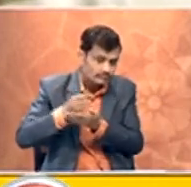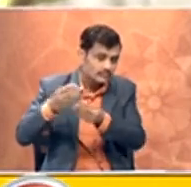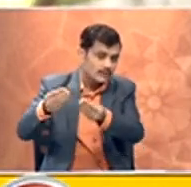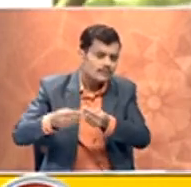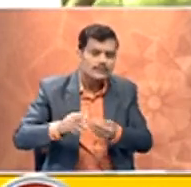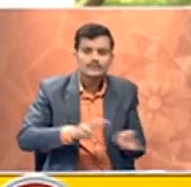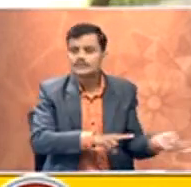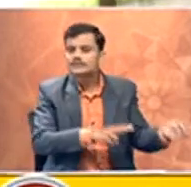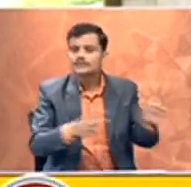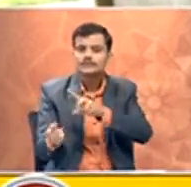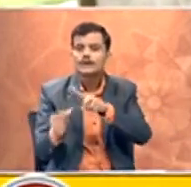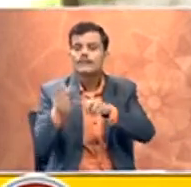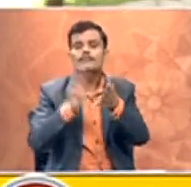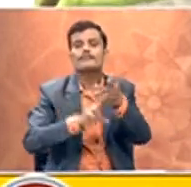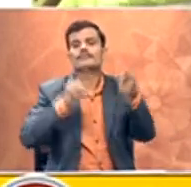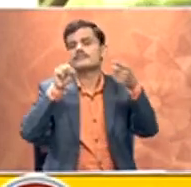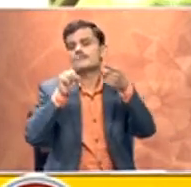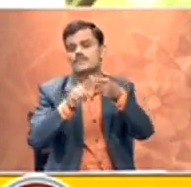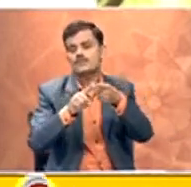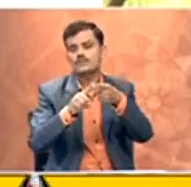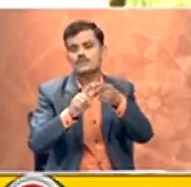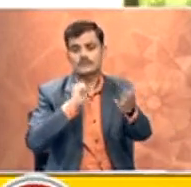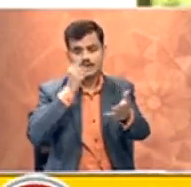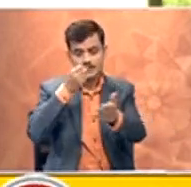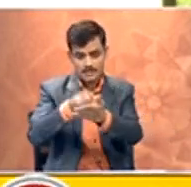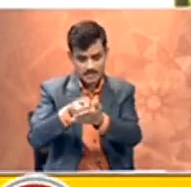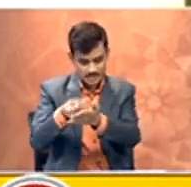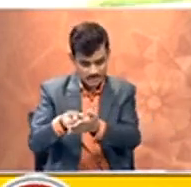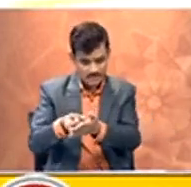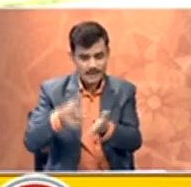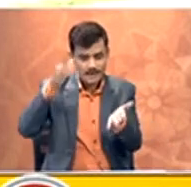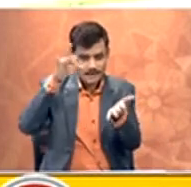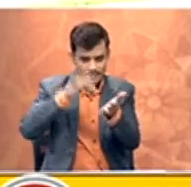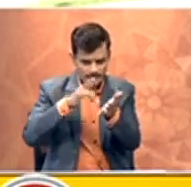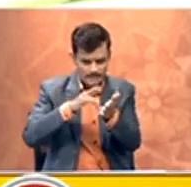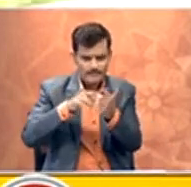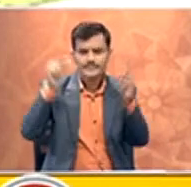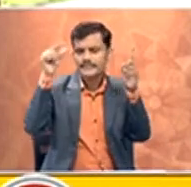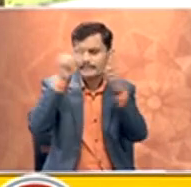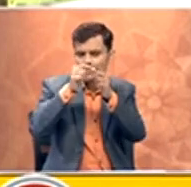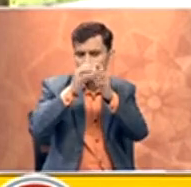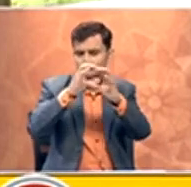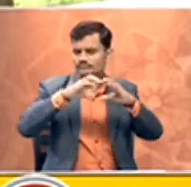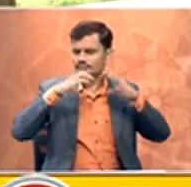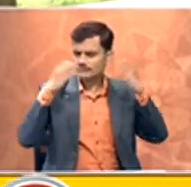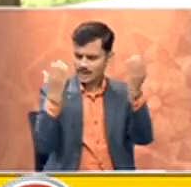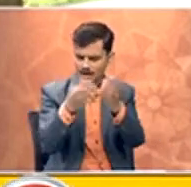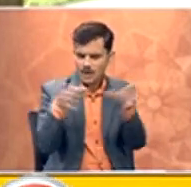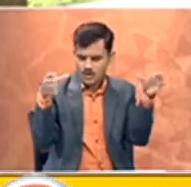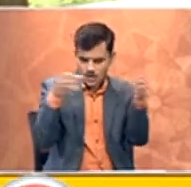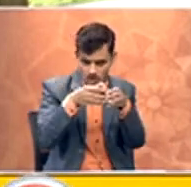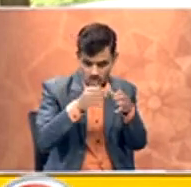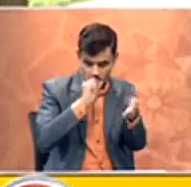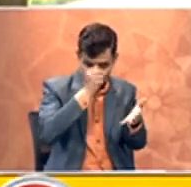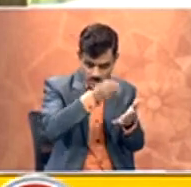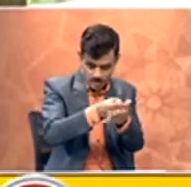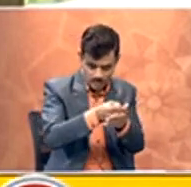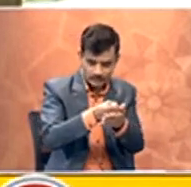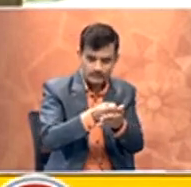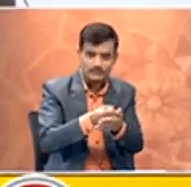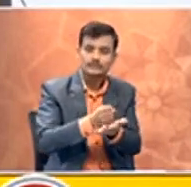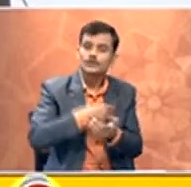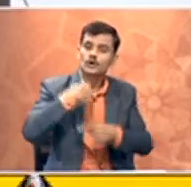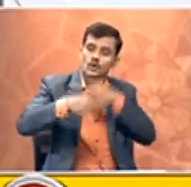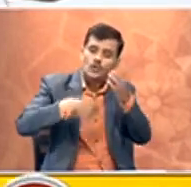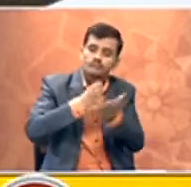भेज दिया ट्रेनिंग करने के लिए। तो यहाँ पे गगन नारंग स्पोर्ट्स फाउंडेशन है, गन फॉर ग्लोरी, तो मैं उसी के अंडर ट्रेनिंग